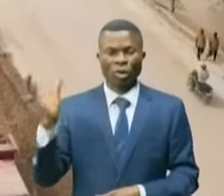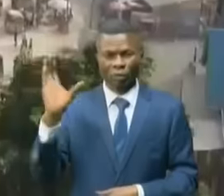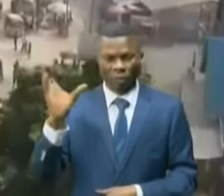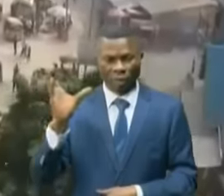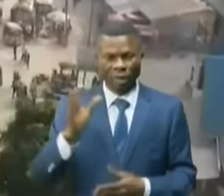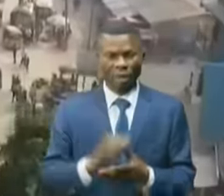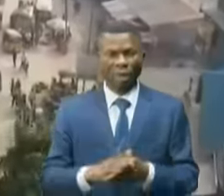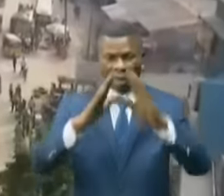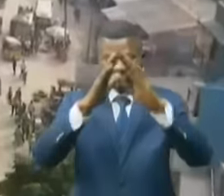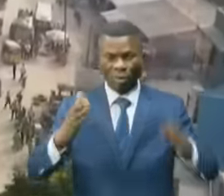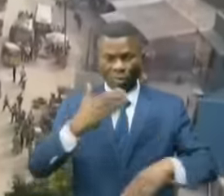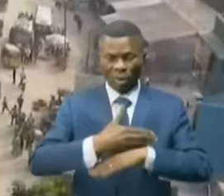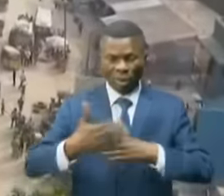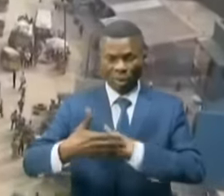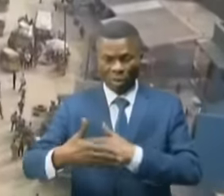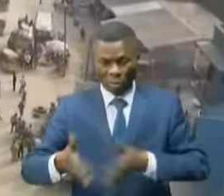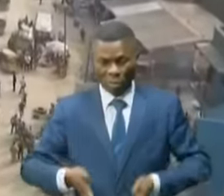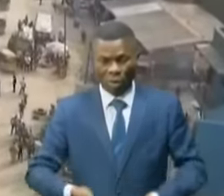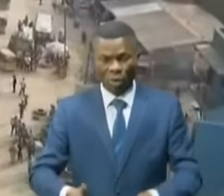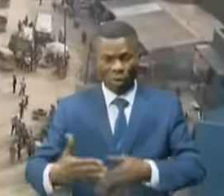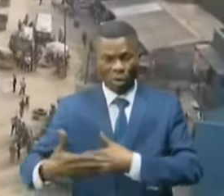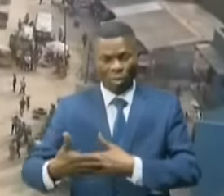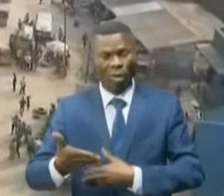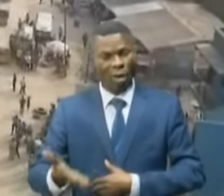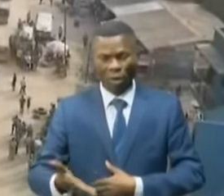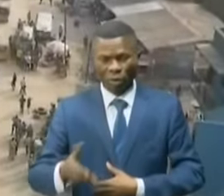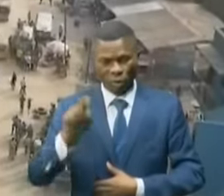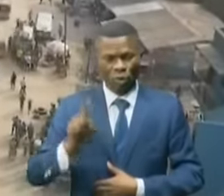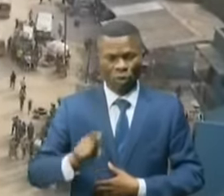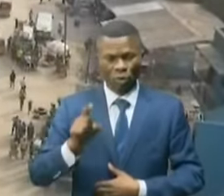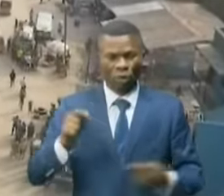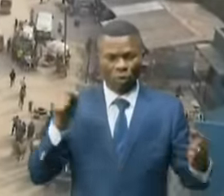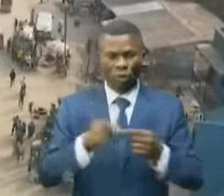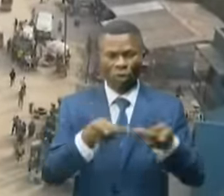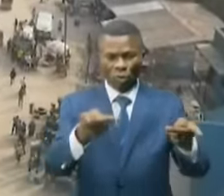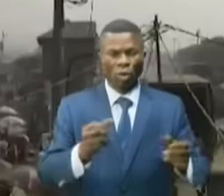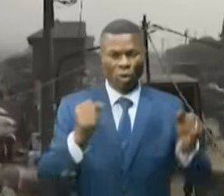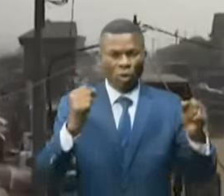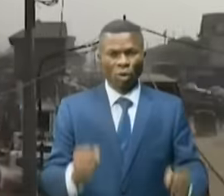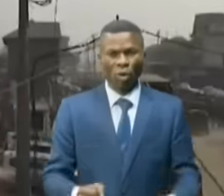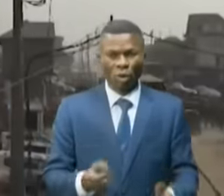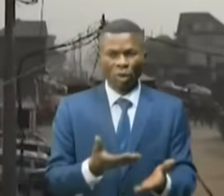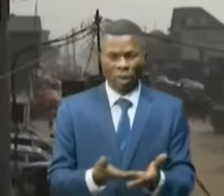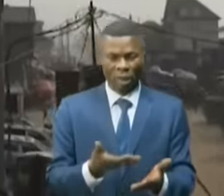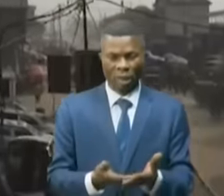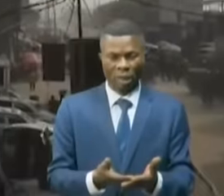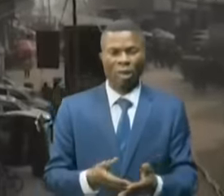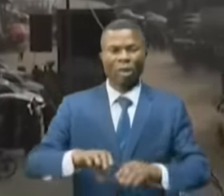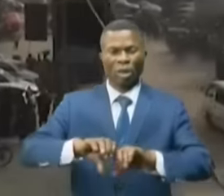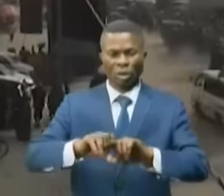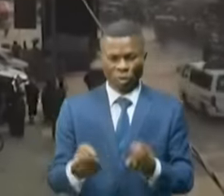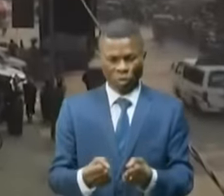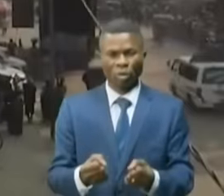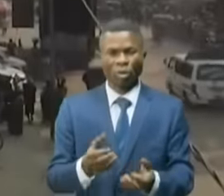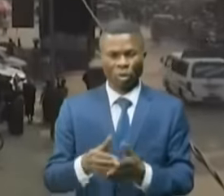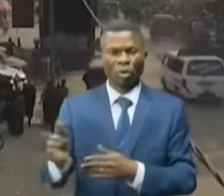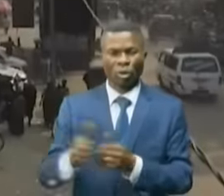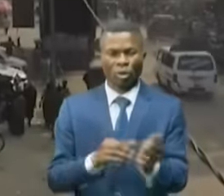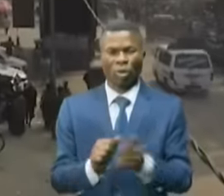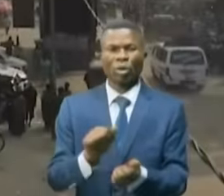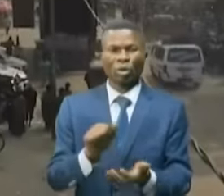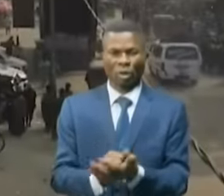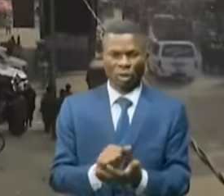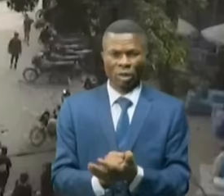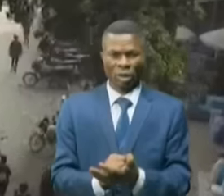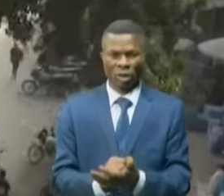maisons construites dans l'emprise après le pont Mulongwe jusqu'au parking de Mulongwe ainsi que les poteaux électriques retardent